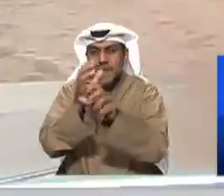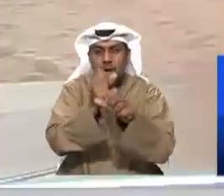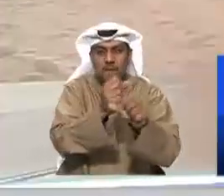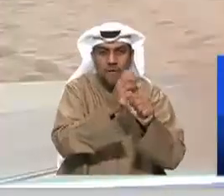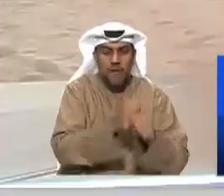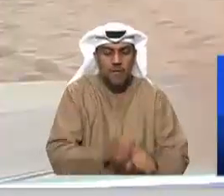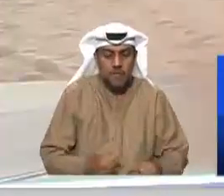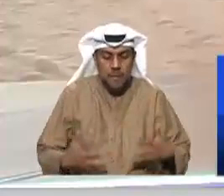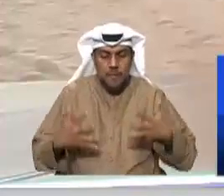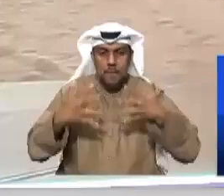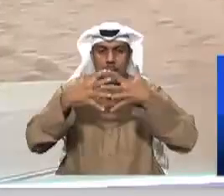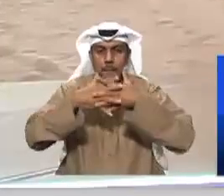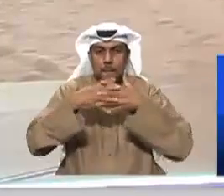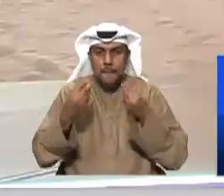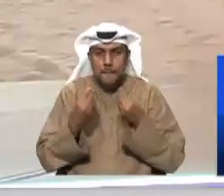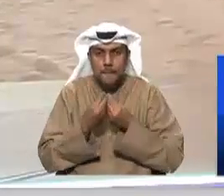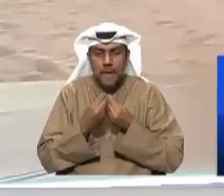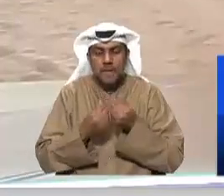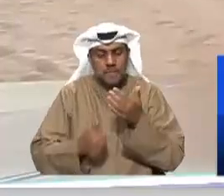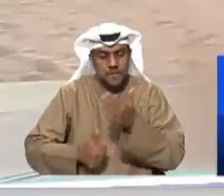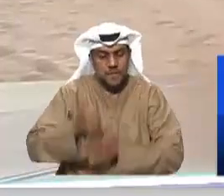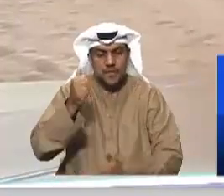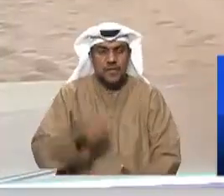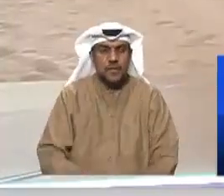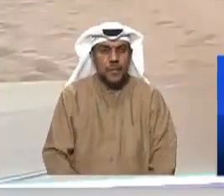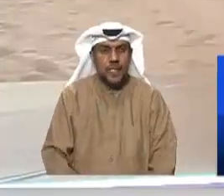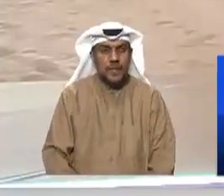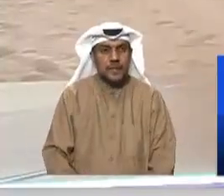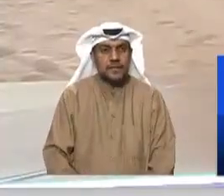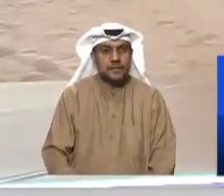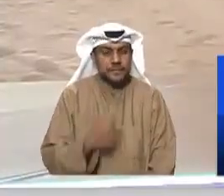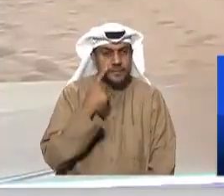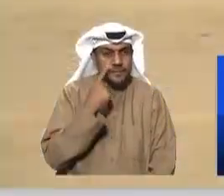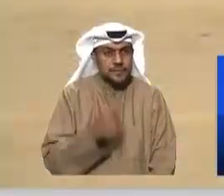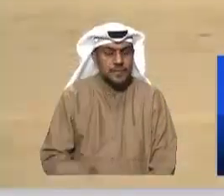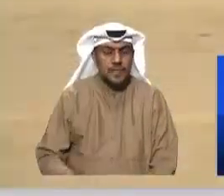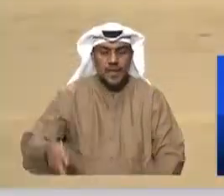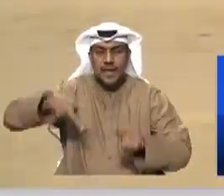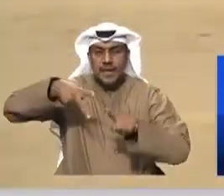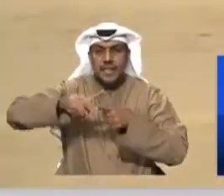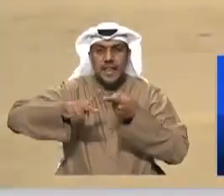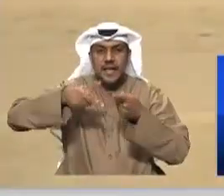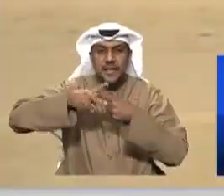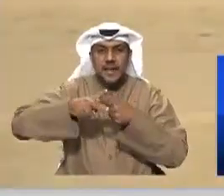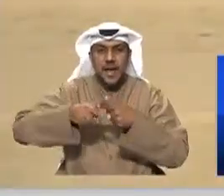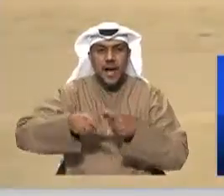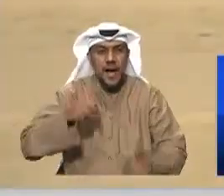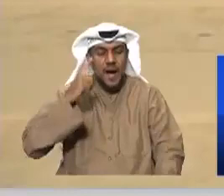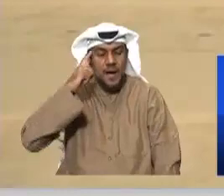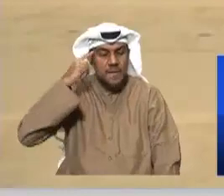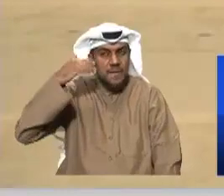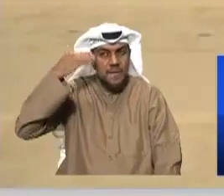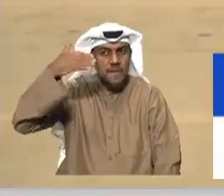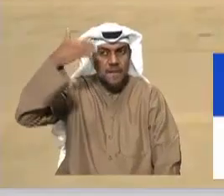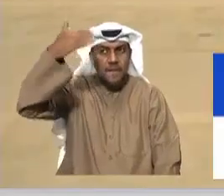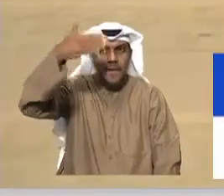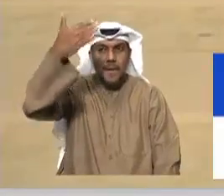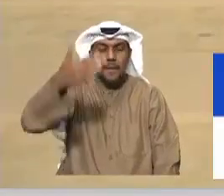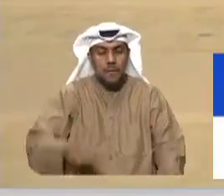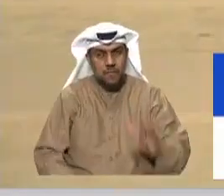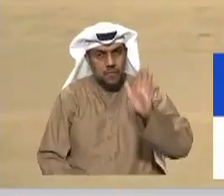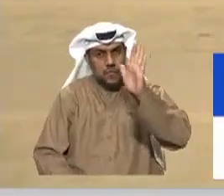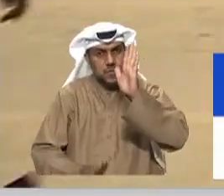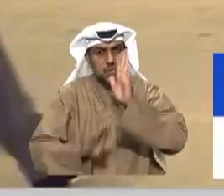معا للوصول إلى الحلول الملائمة. هذه الصناعة في الحقيقة مهمة جدا في استشراق المستقبل،